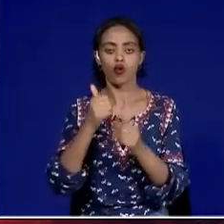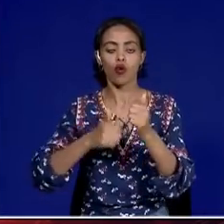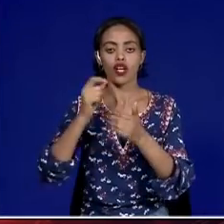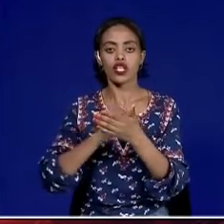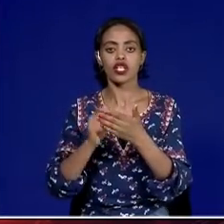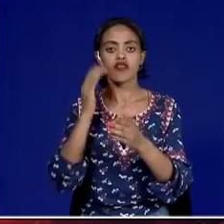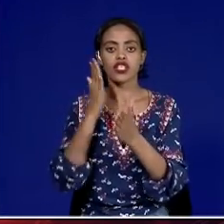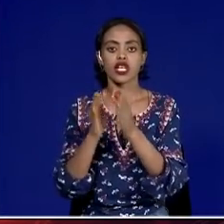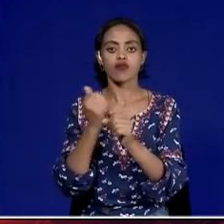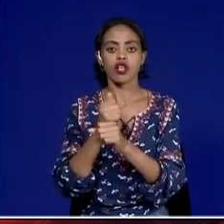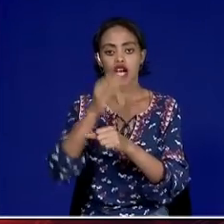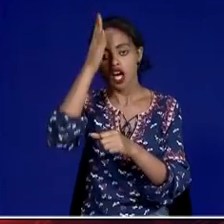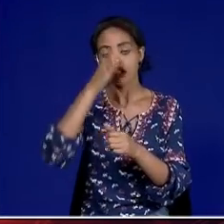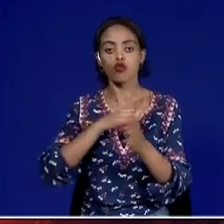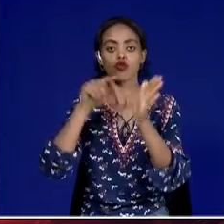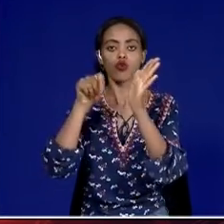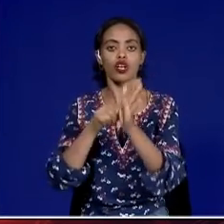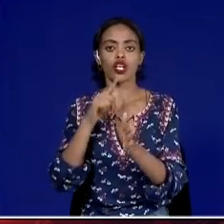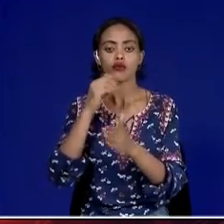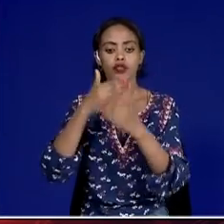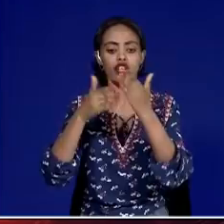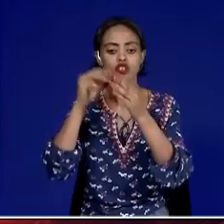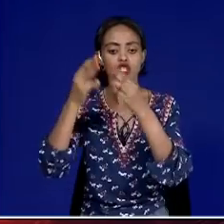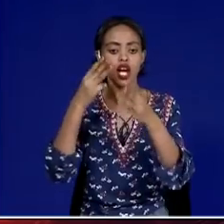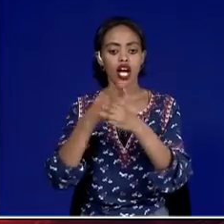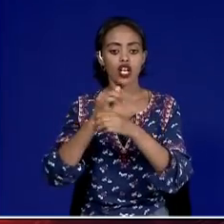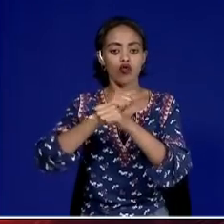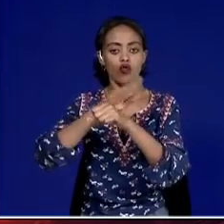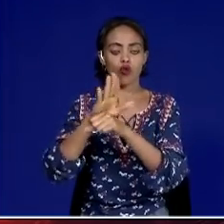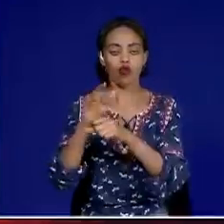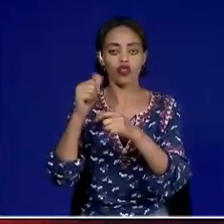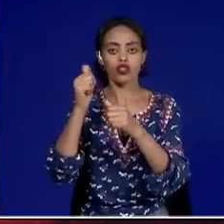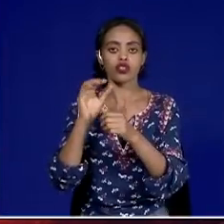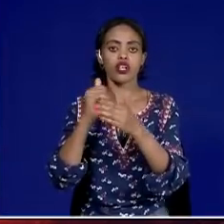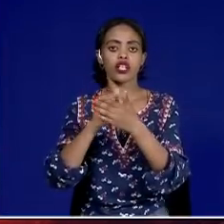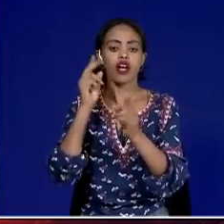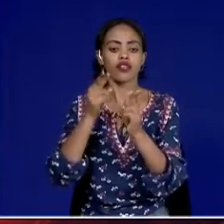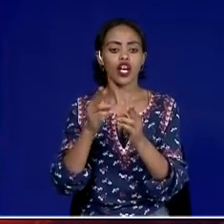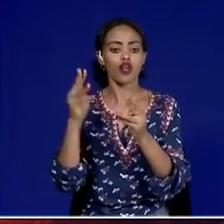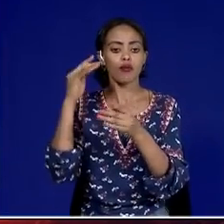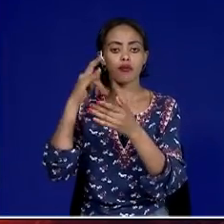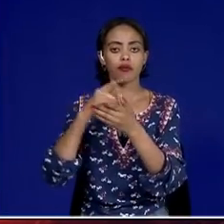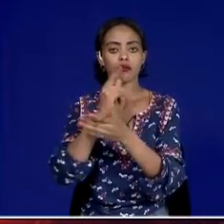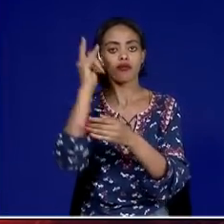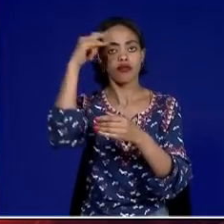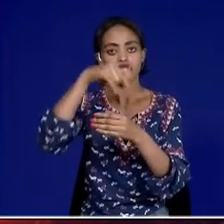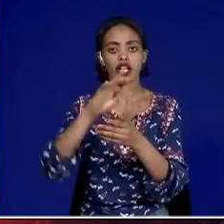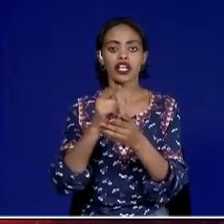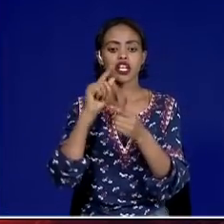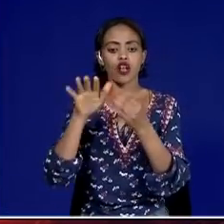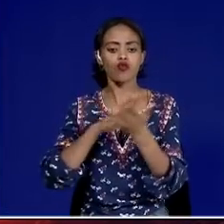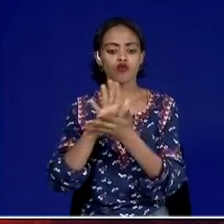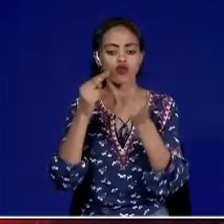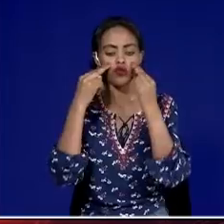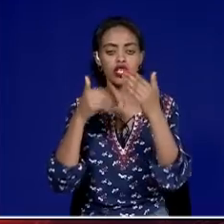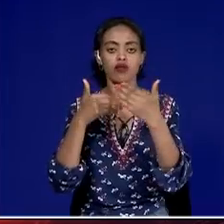መንገዲ ኣየር ኣይተ ተወልደ ገብረ ማርያም ብደረጃ ዓለም ዝተፈጠረ ለበዳ ኮቪድ-19 ኣብ ታሪክ መንገድታት ኣየር ተራእዩ ዘይፈልጥ ቅልውላው ከም